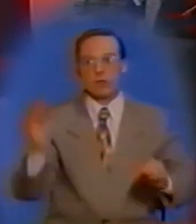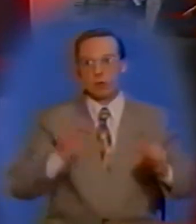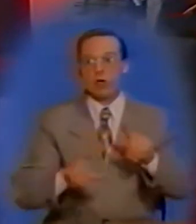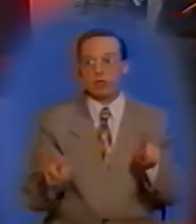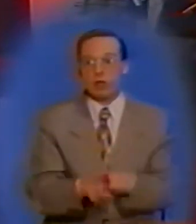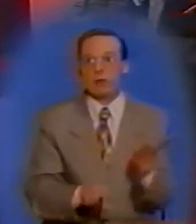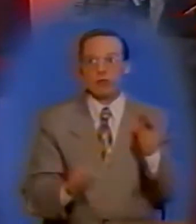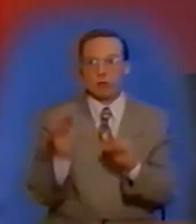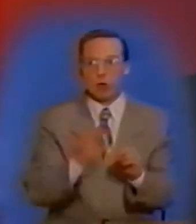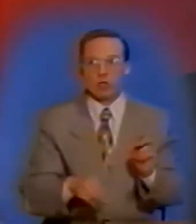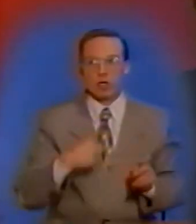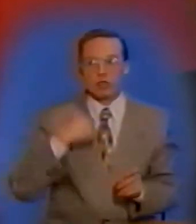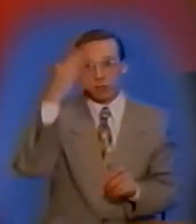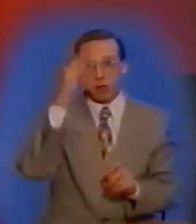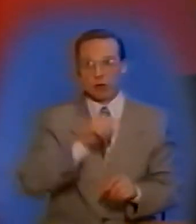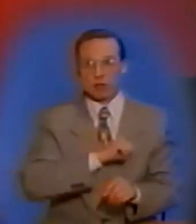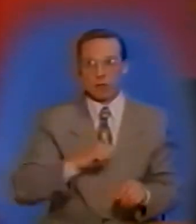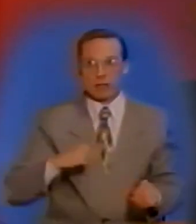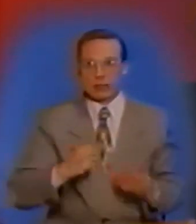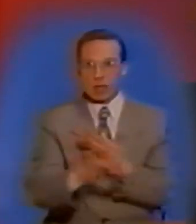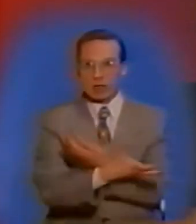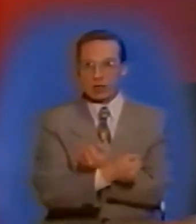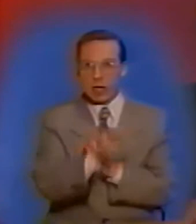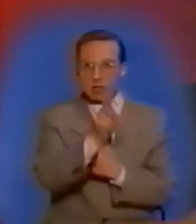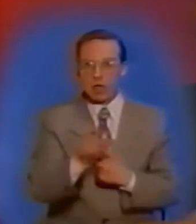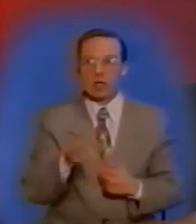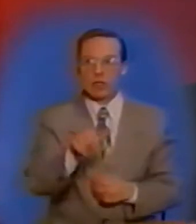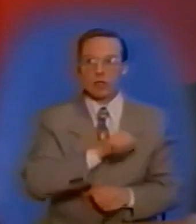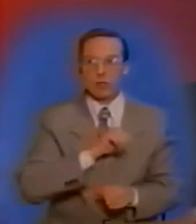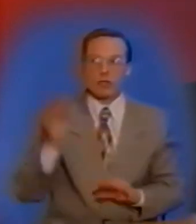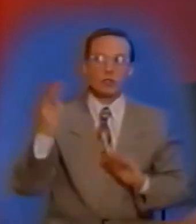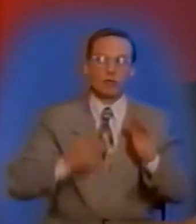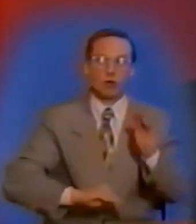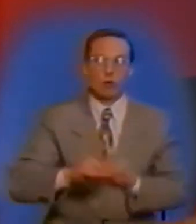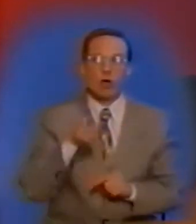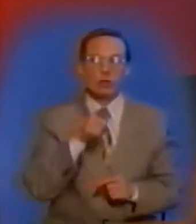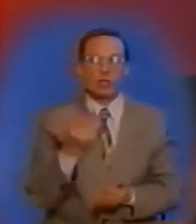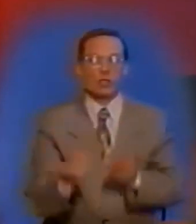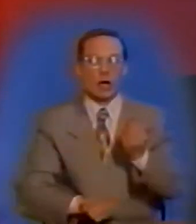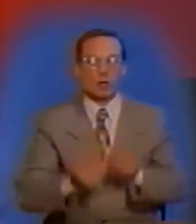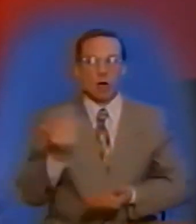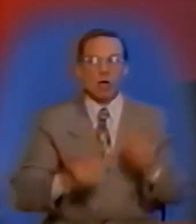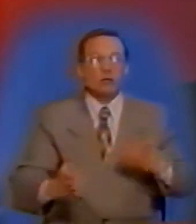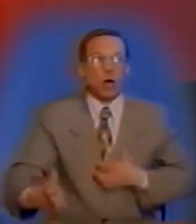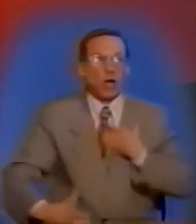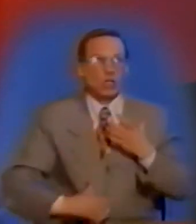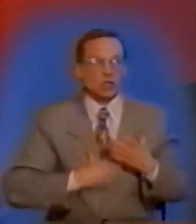ir formuojasi, ir manau, kad patys gėjai šiek tiek ją ir formuoja. Tai jis arba